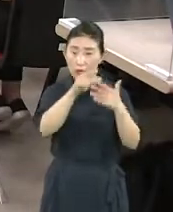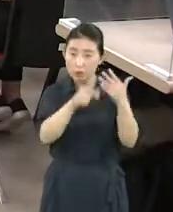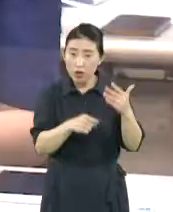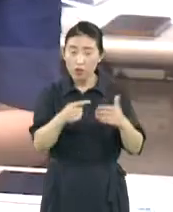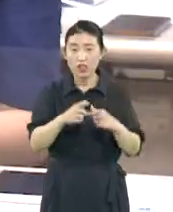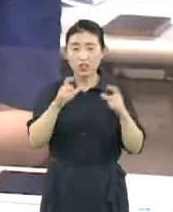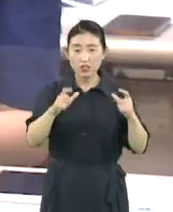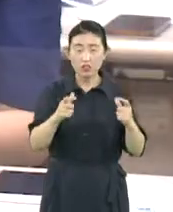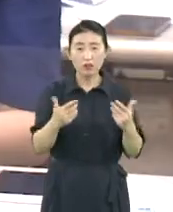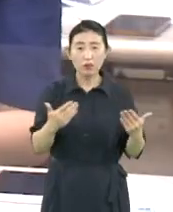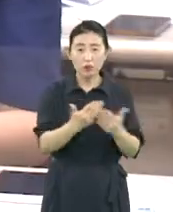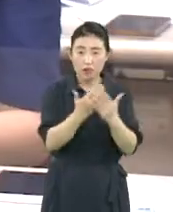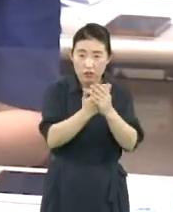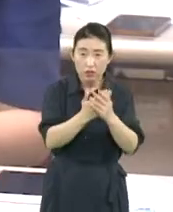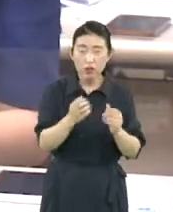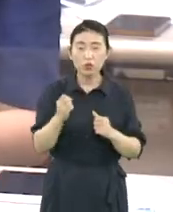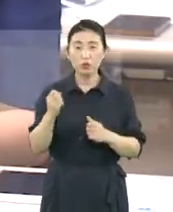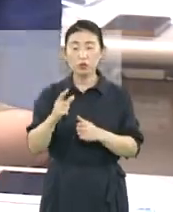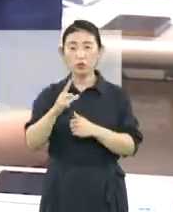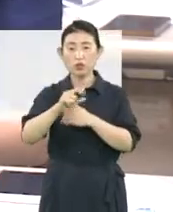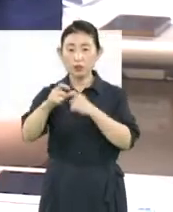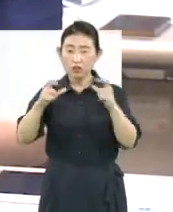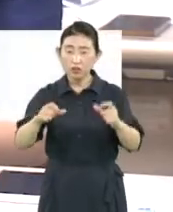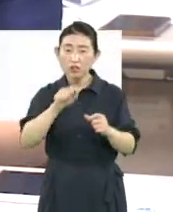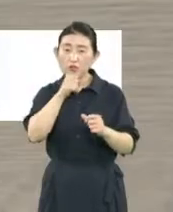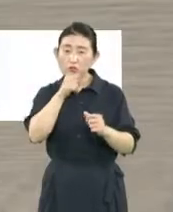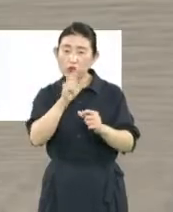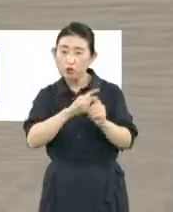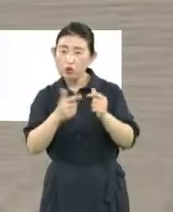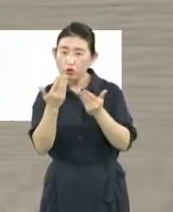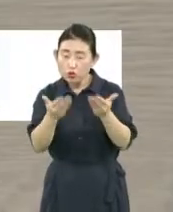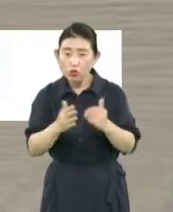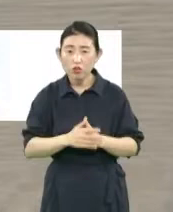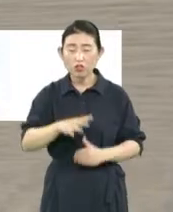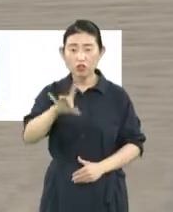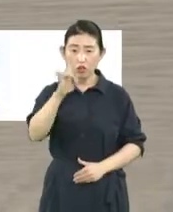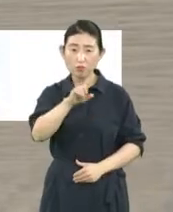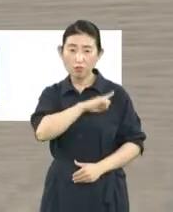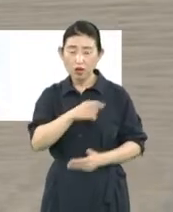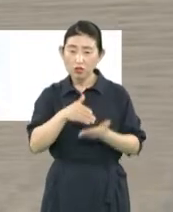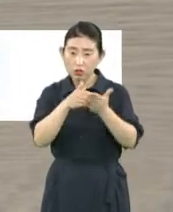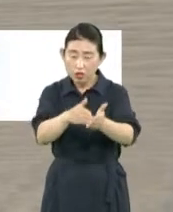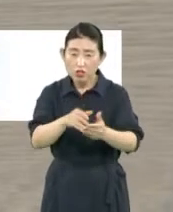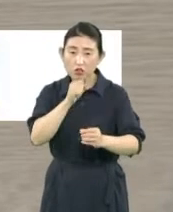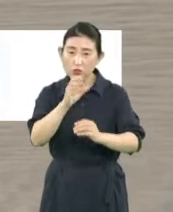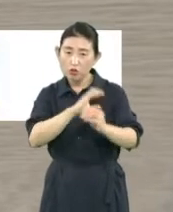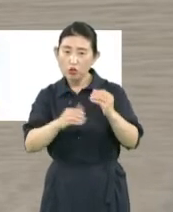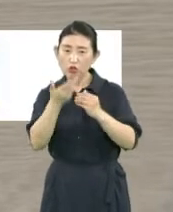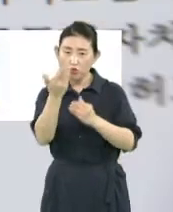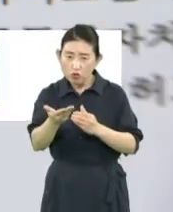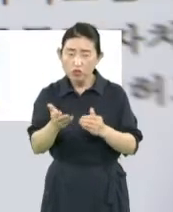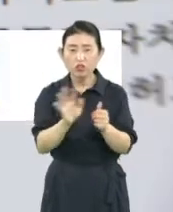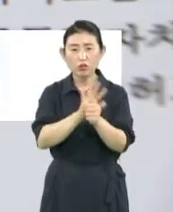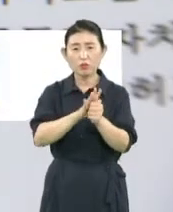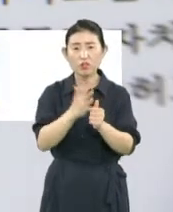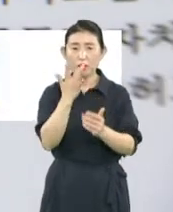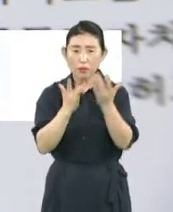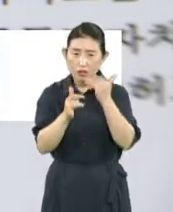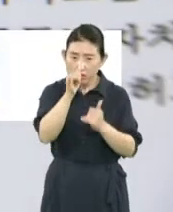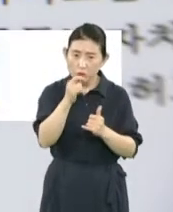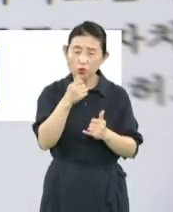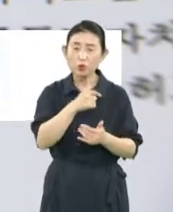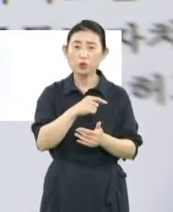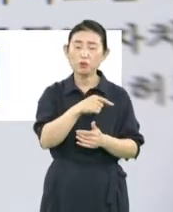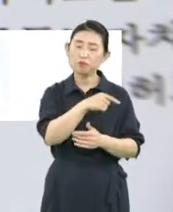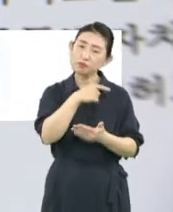지역 균형 발전 지수나 비수도권에 대한 인센티브, 최초 제한 지자체에 제공되는 가점 등이 빠졌다는 점은 다소